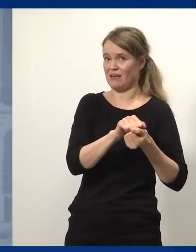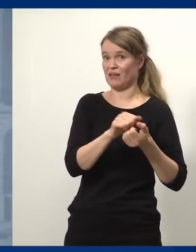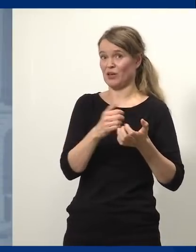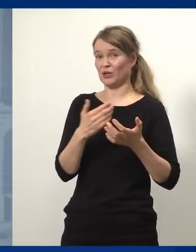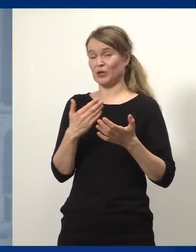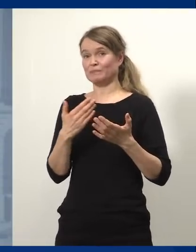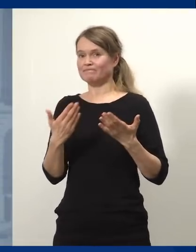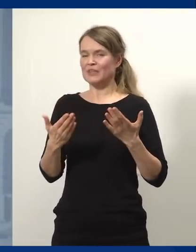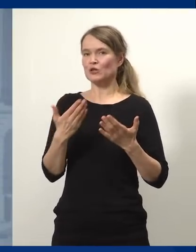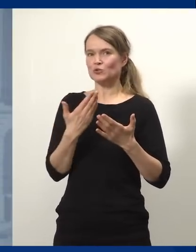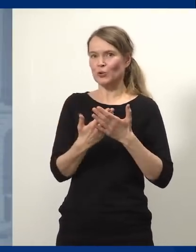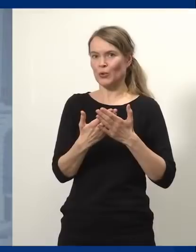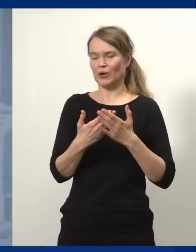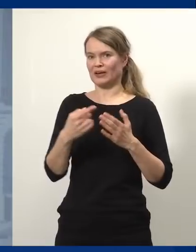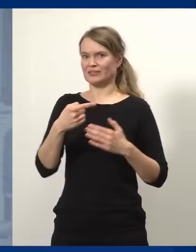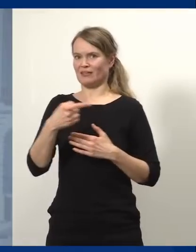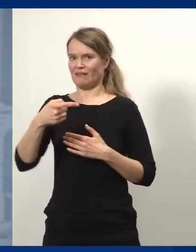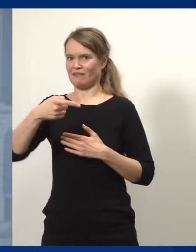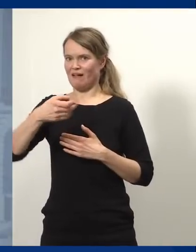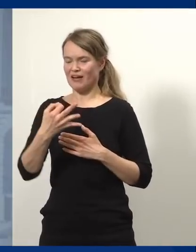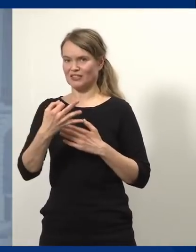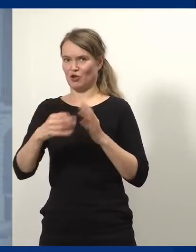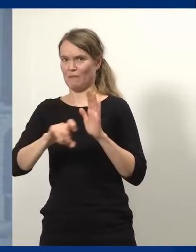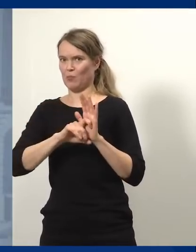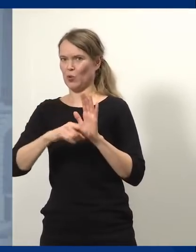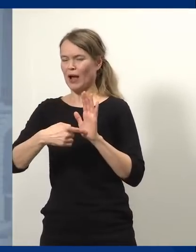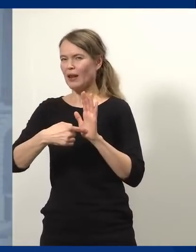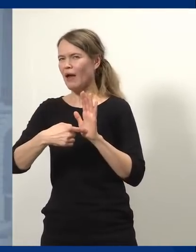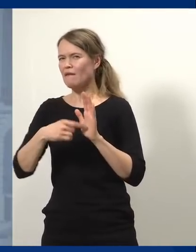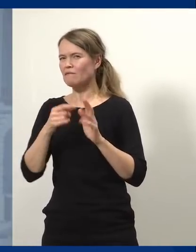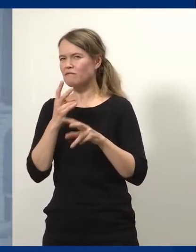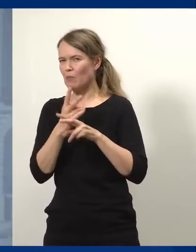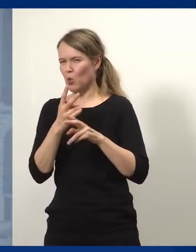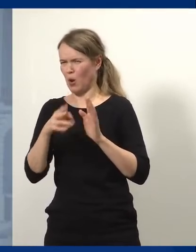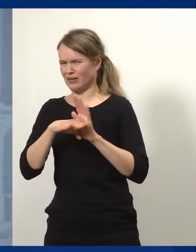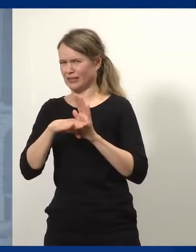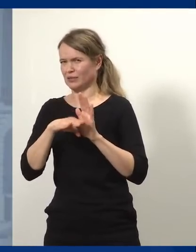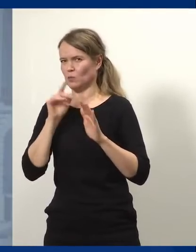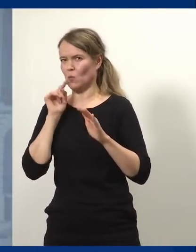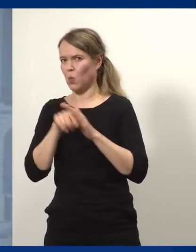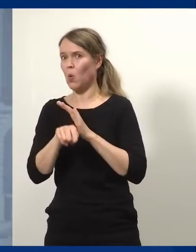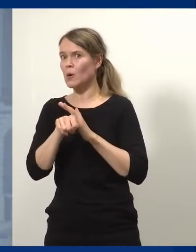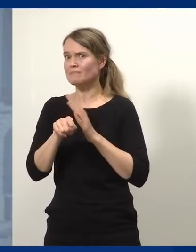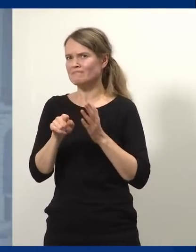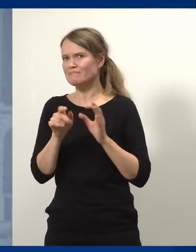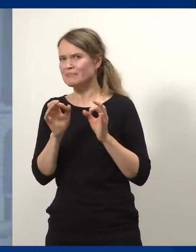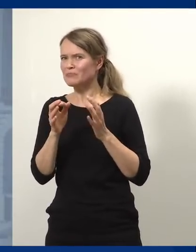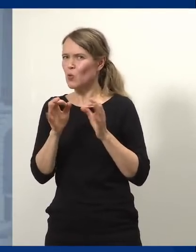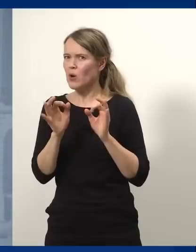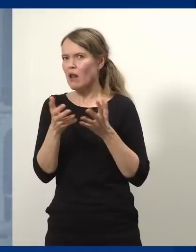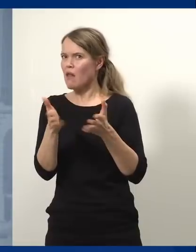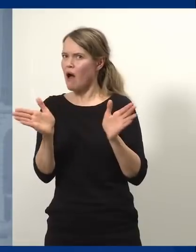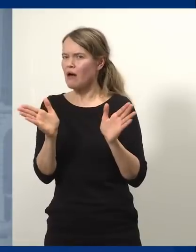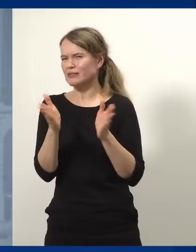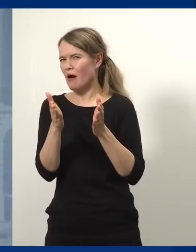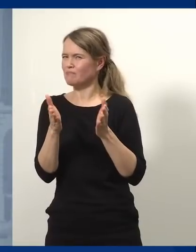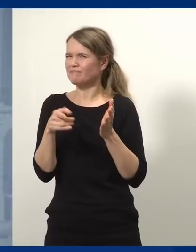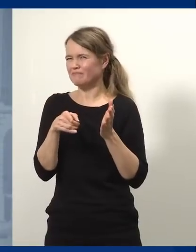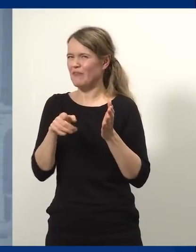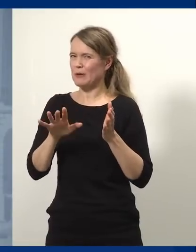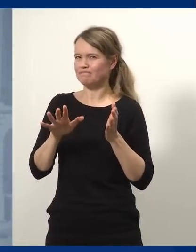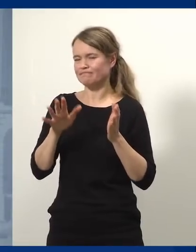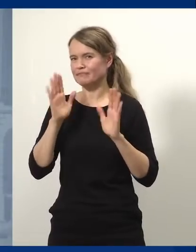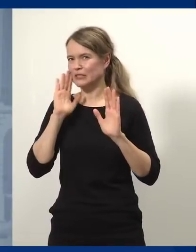että kuinka pitkälle tämä 118 pykälä valmiuslaissa ulottuu. Sen sijaan tämä perustuslain 23 pykälä, se